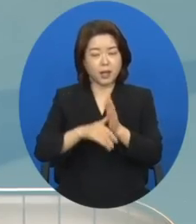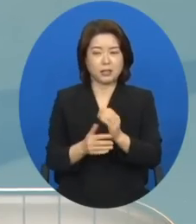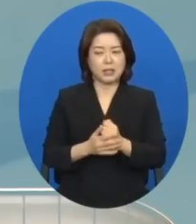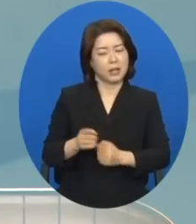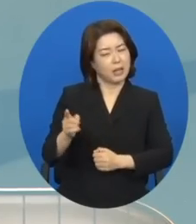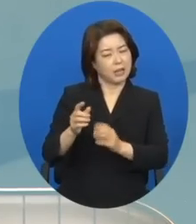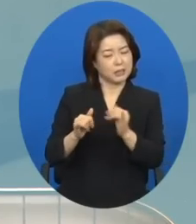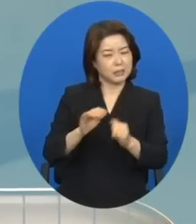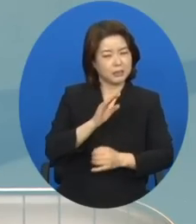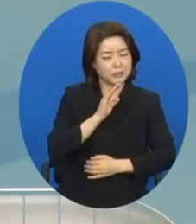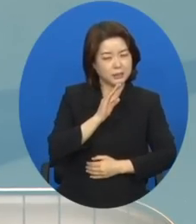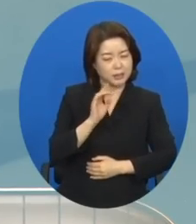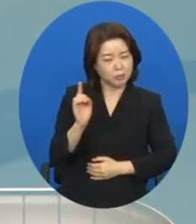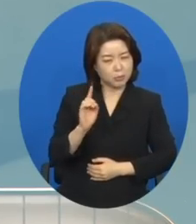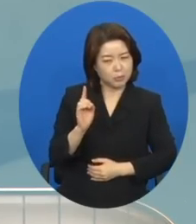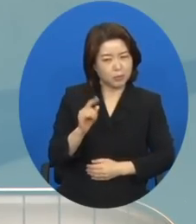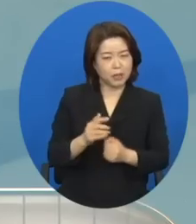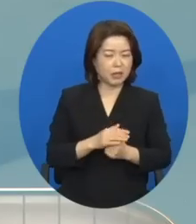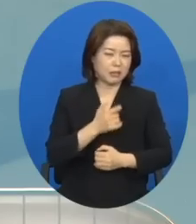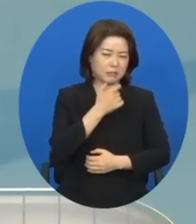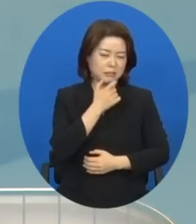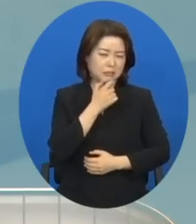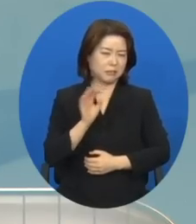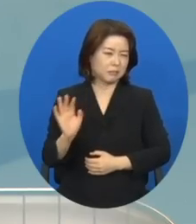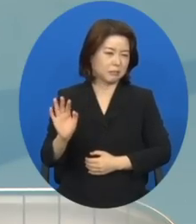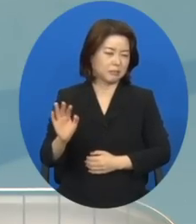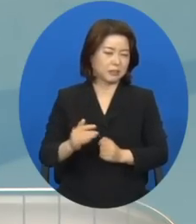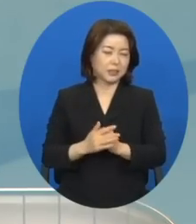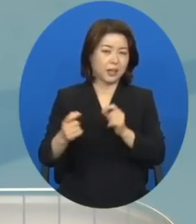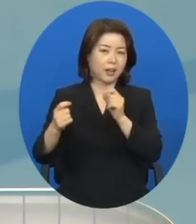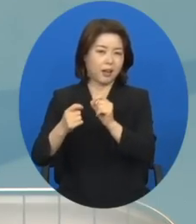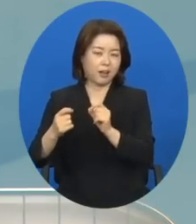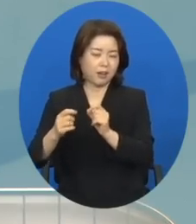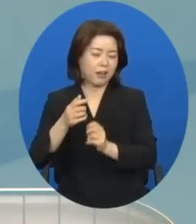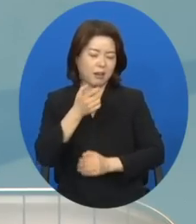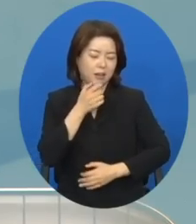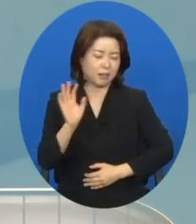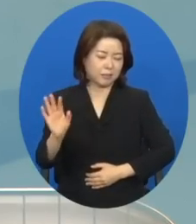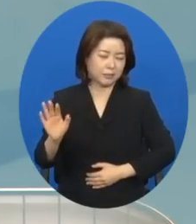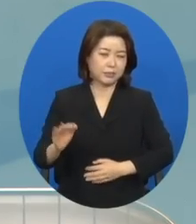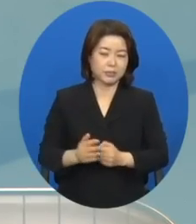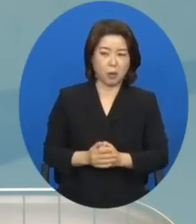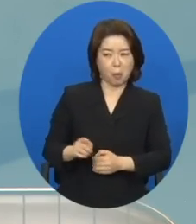사람은 정말 싫다, 가까이에 싫다, 그 사람의